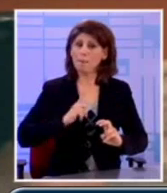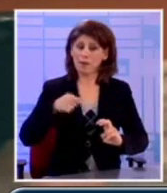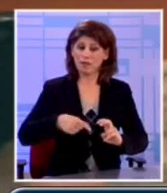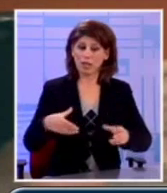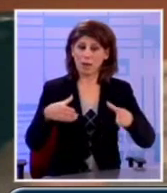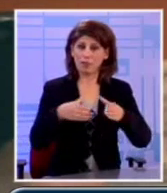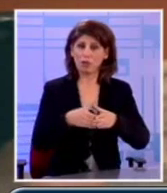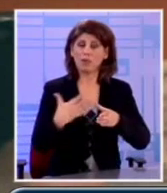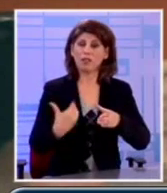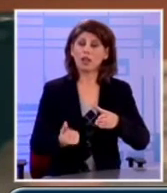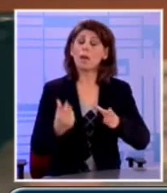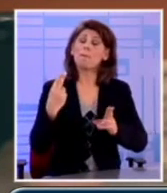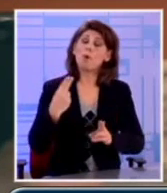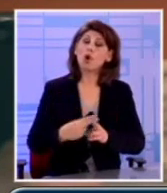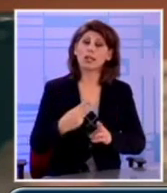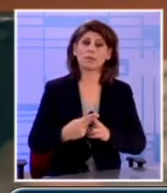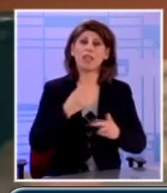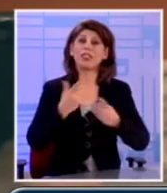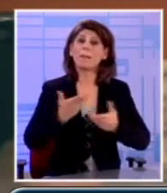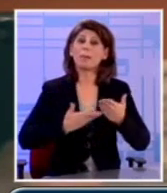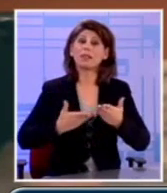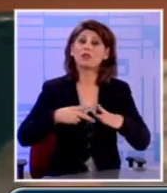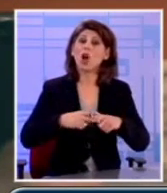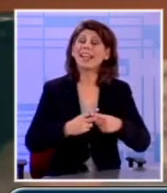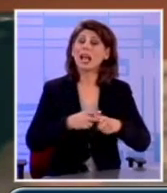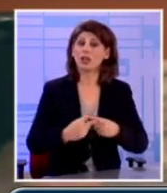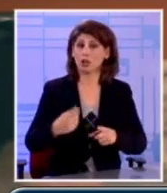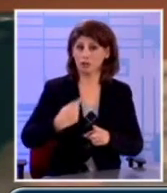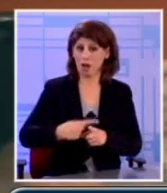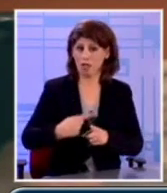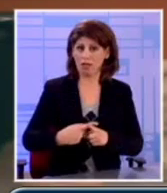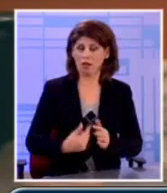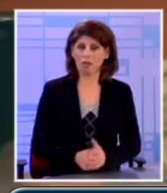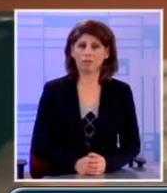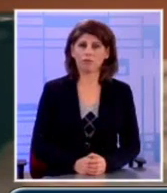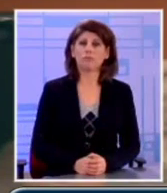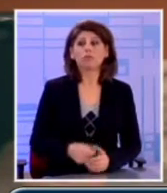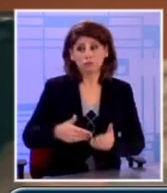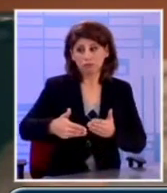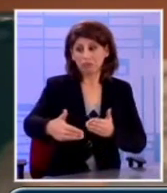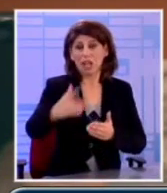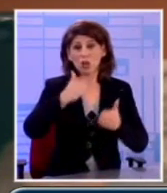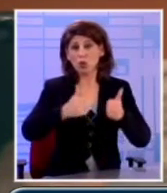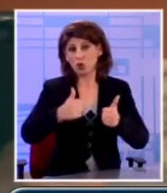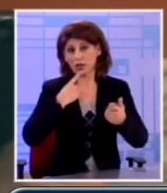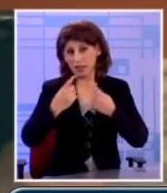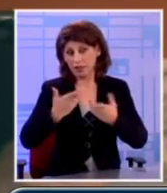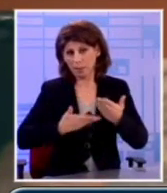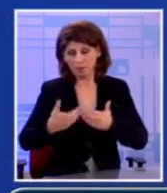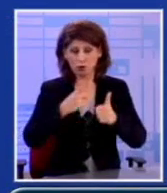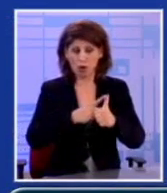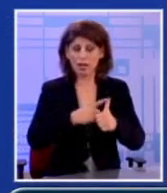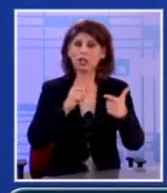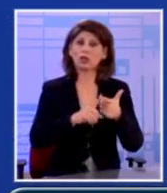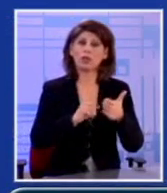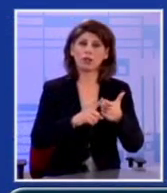Επιτροπή θα είναι ένα πολύ σημαντικό διαπραγματευτικό εργαλείο για τη χώρα μας στις διαπραγματεύσεις που έχει να κάνει. Το ένα είναι αυτό που θέλω να σας